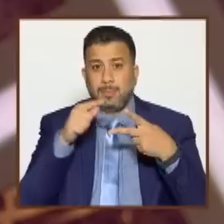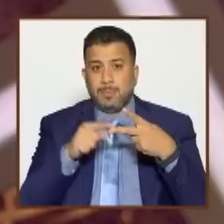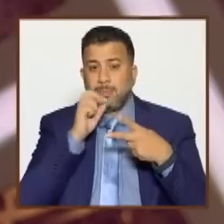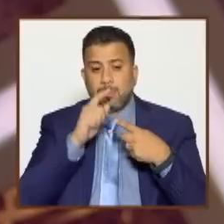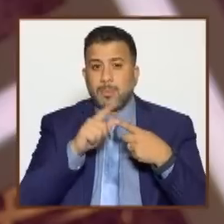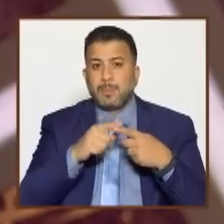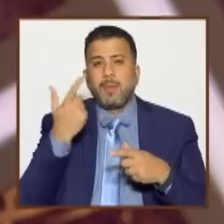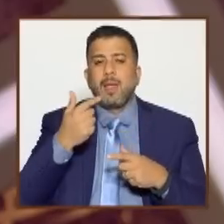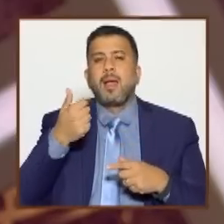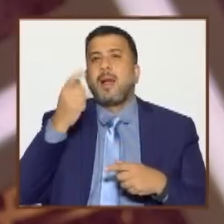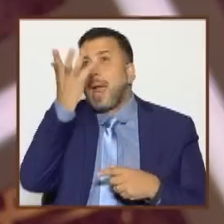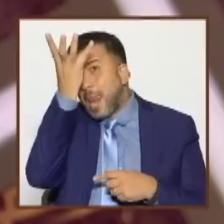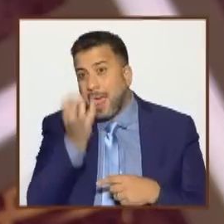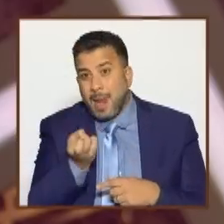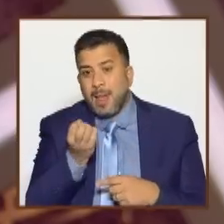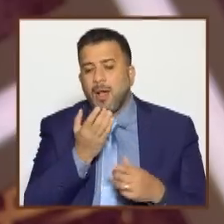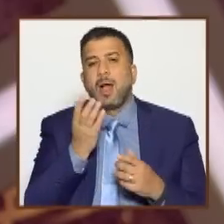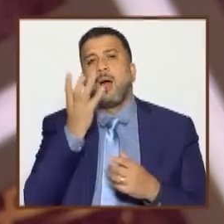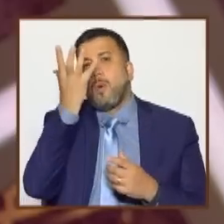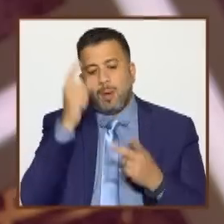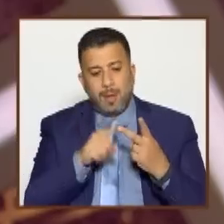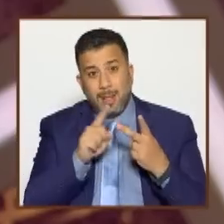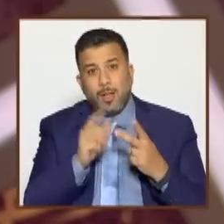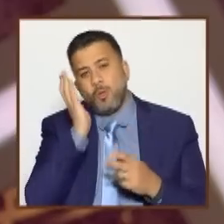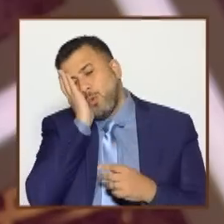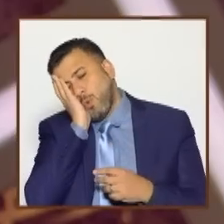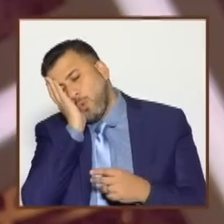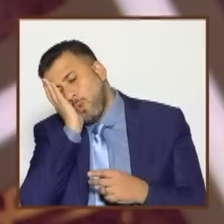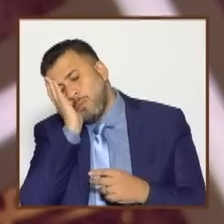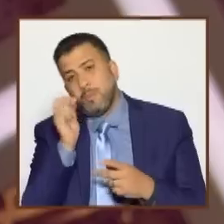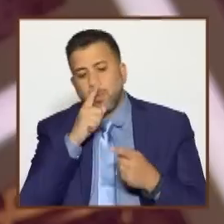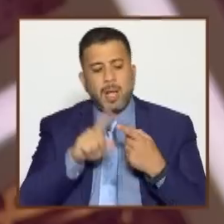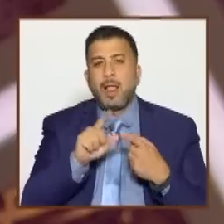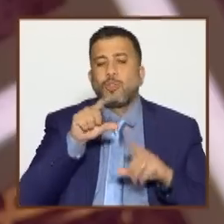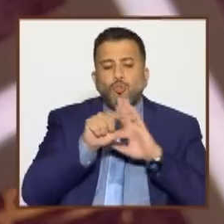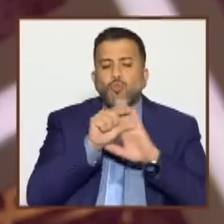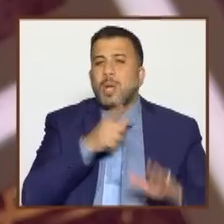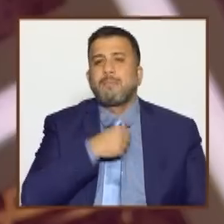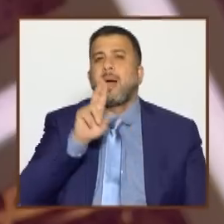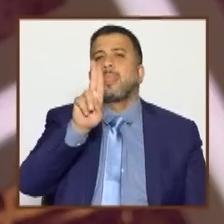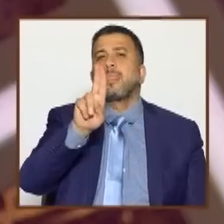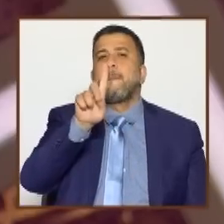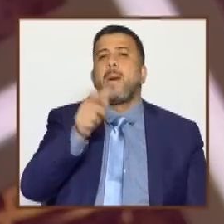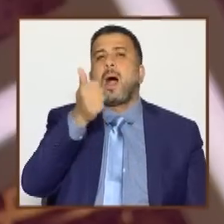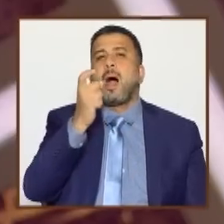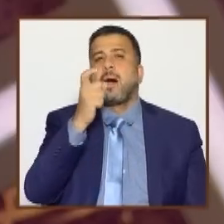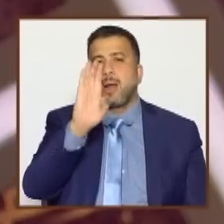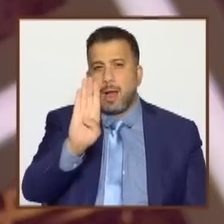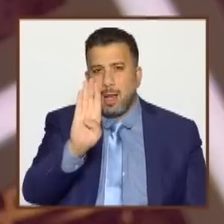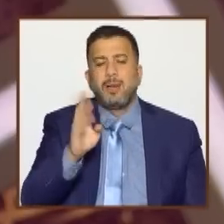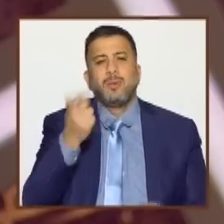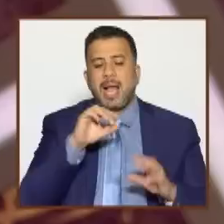من أذكار الليل ومنها ما هو من أذكار النوم. بالنسبة لسورة تبارك وبالنسبة للآيتين الأخيرتين